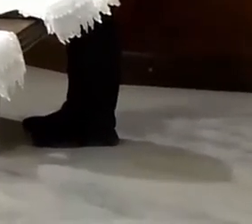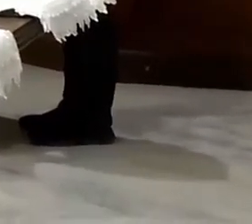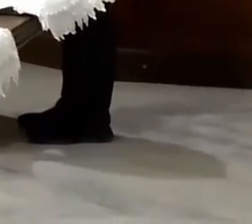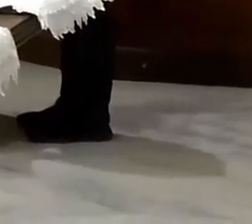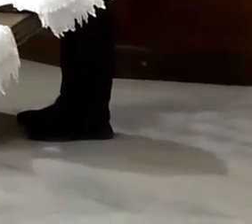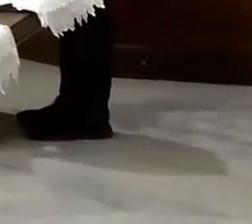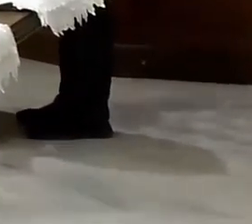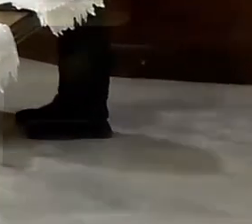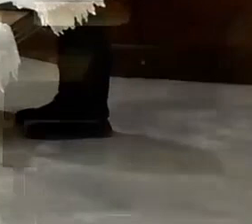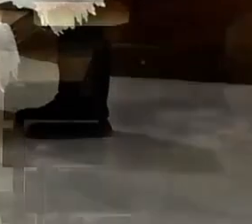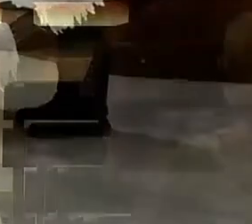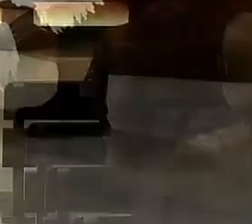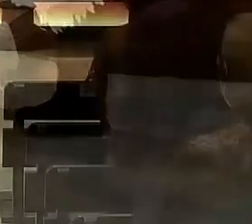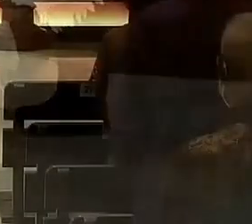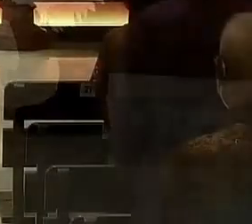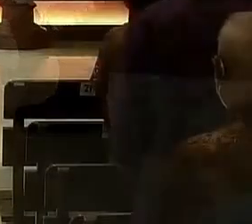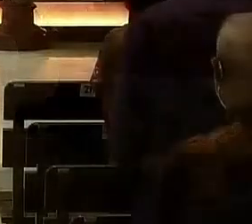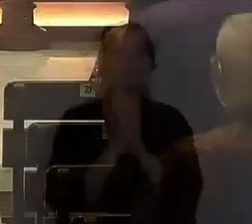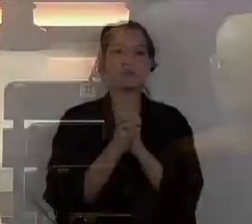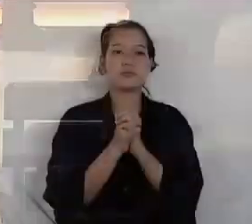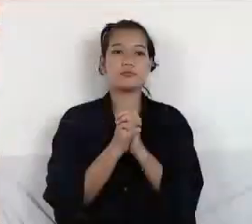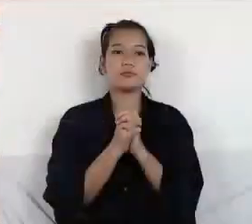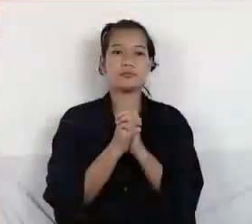Mari kita berdoa untuk persembahan kita.